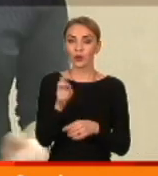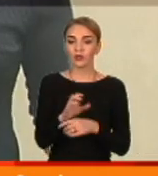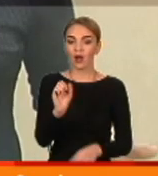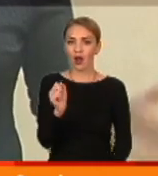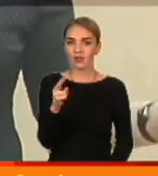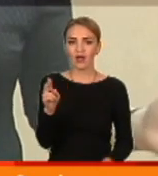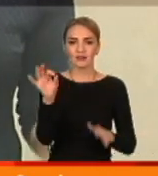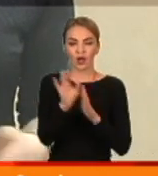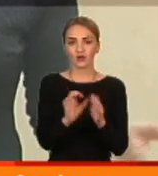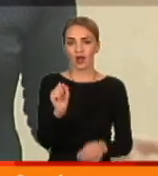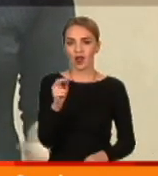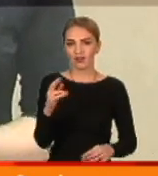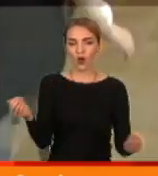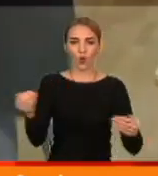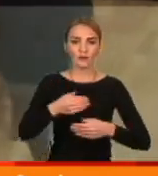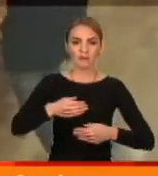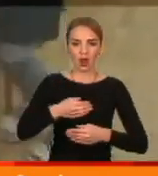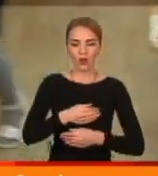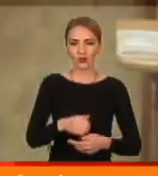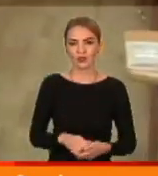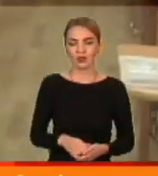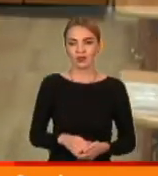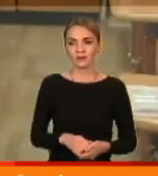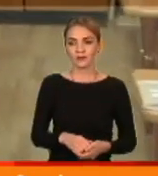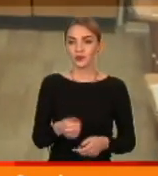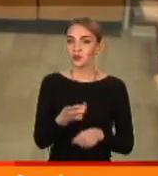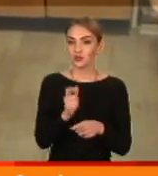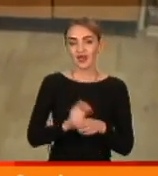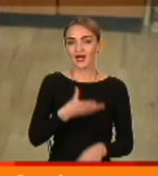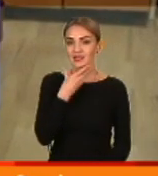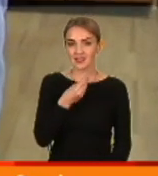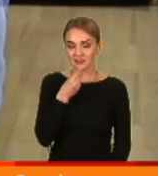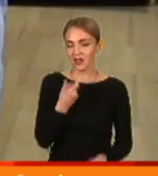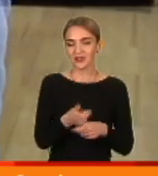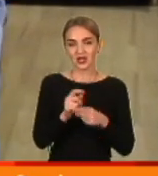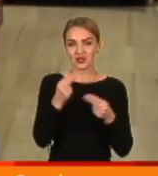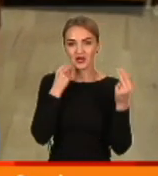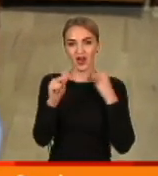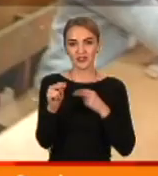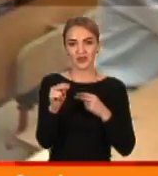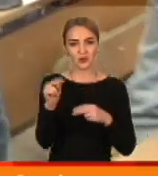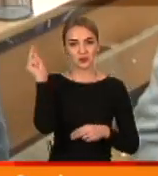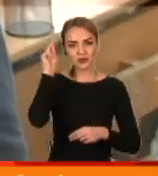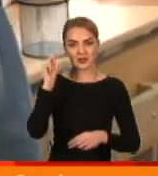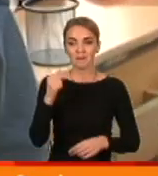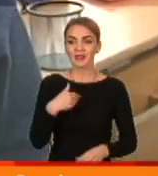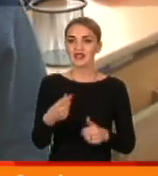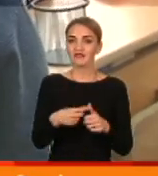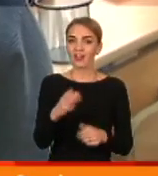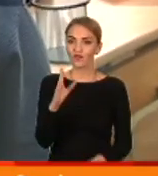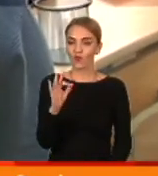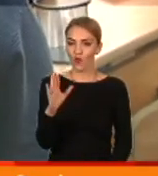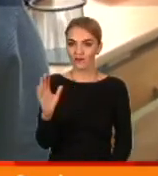вони зразу «Аня, Аня», вони зразу її обнімають. Вона ще дуже красива і вона найкраща учениця. Мене звати